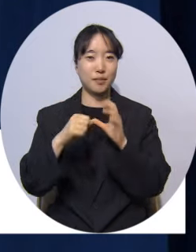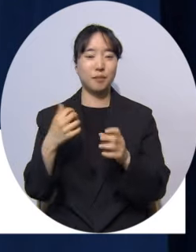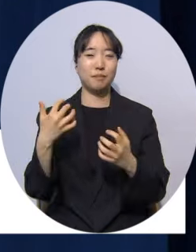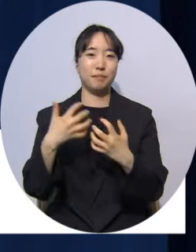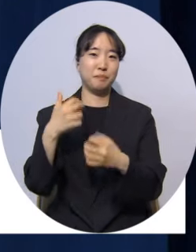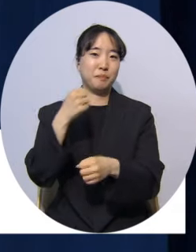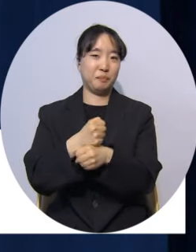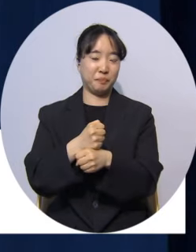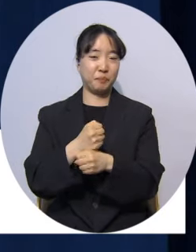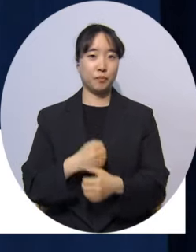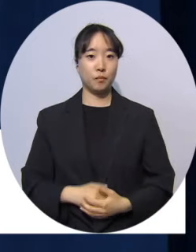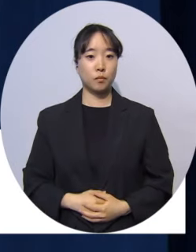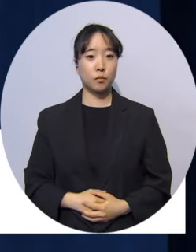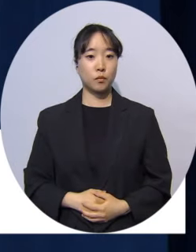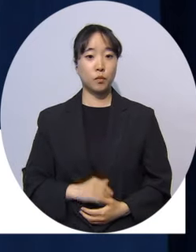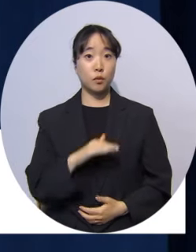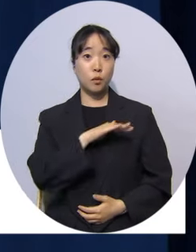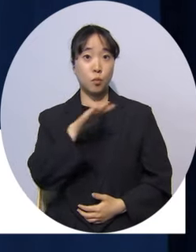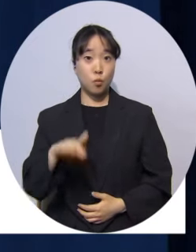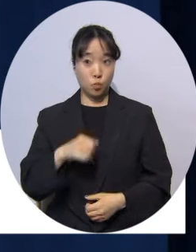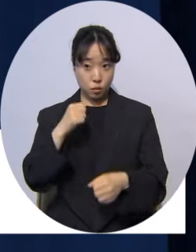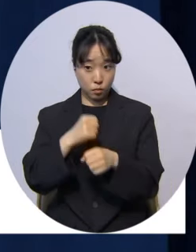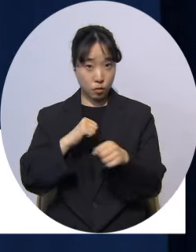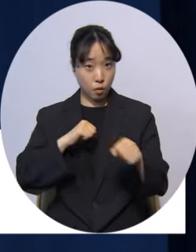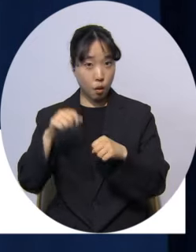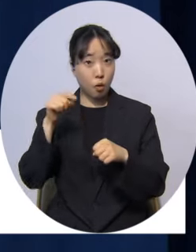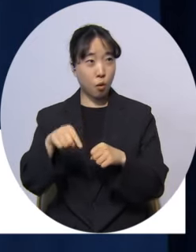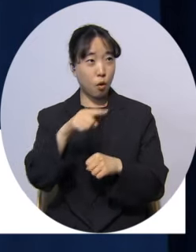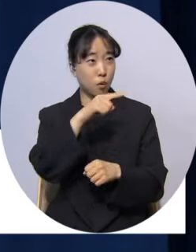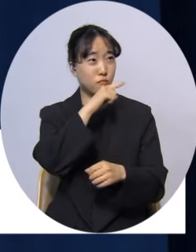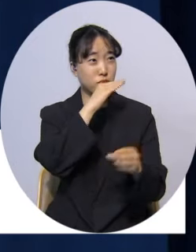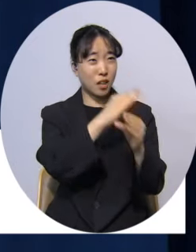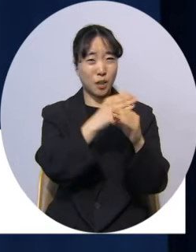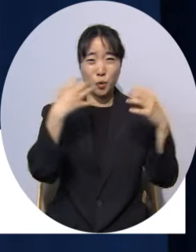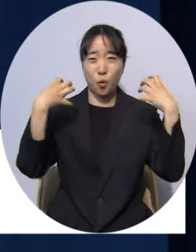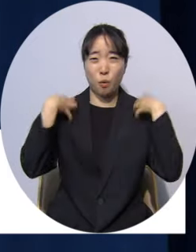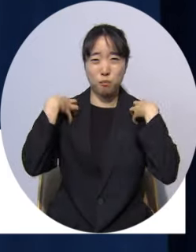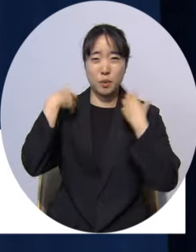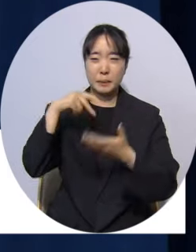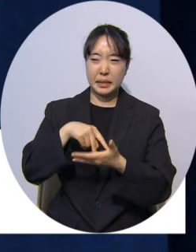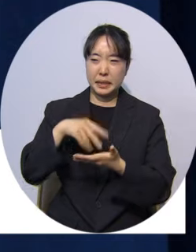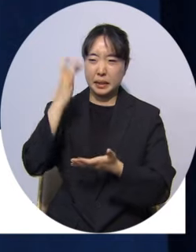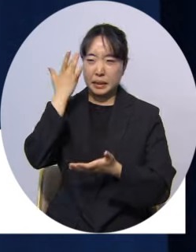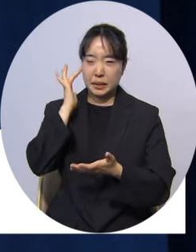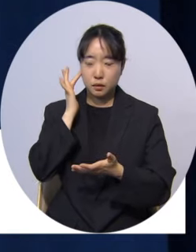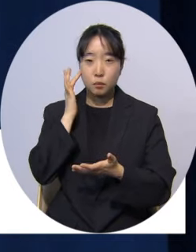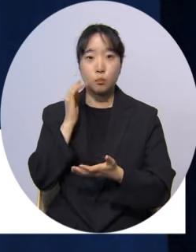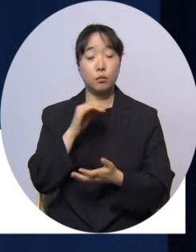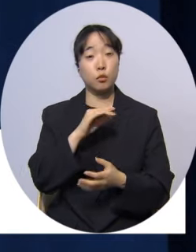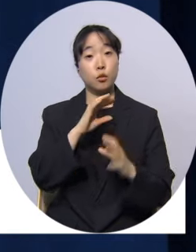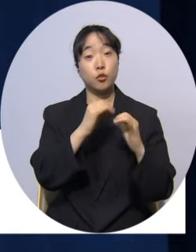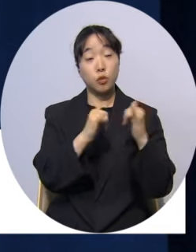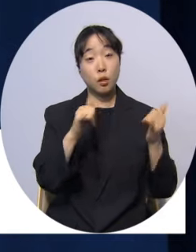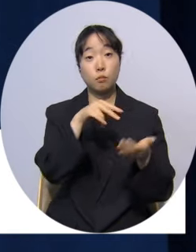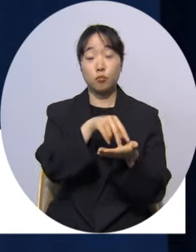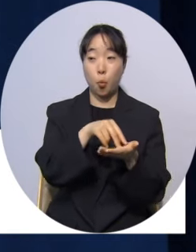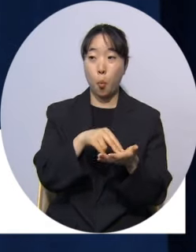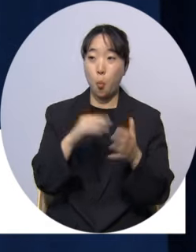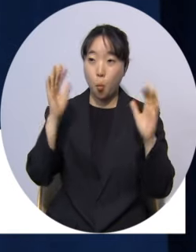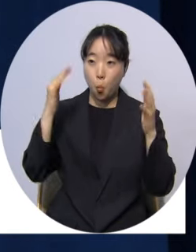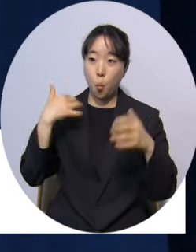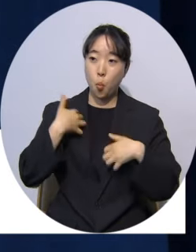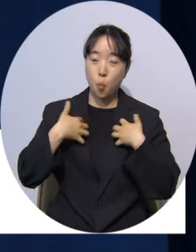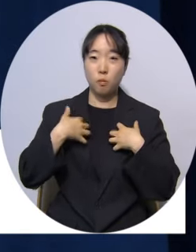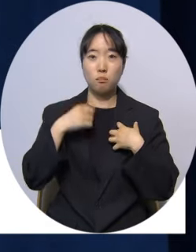북한 정권에게는 감내하기 힘들지라도 북한의 군과 주민들에게는 빛과 희망의 소식을